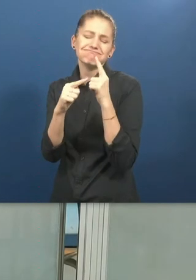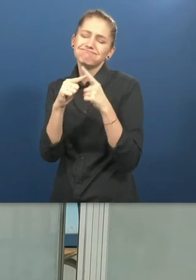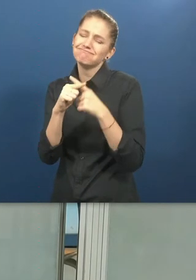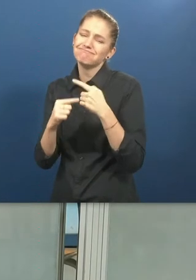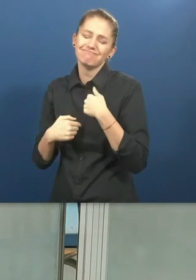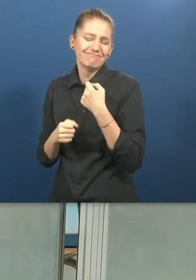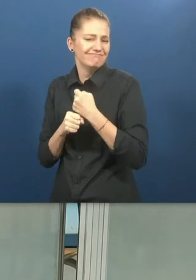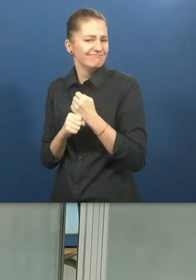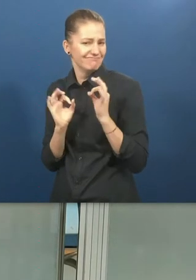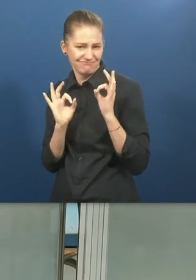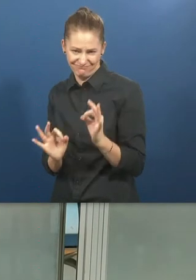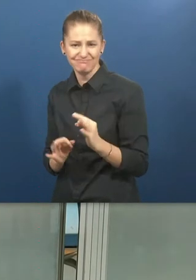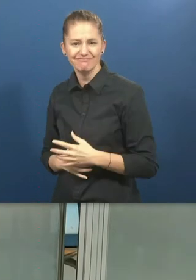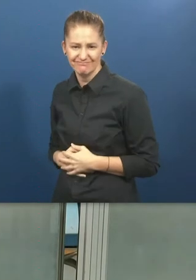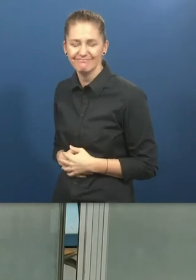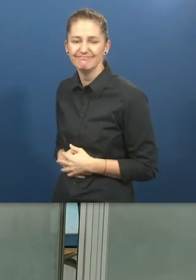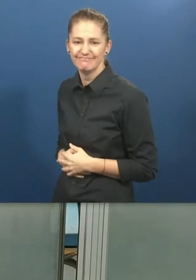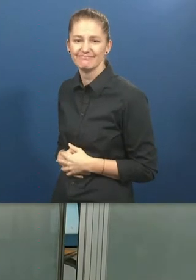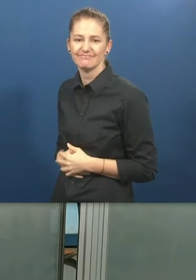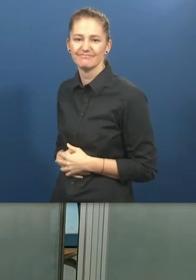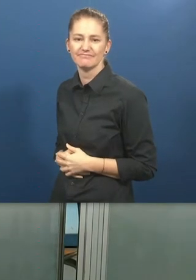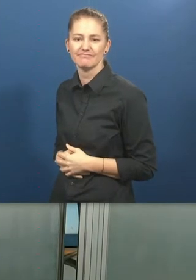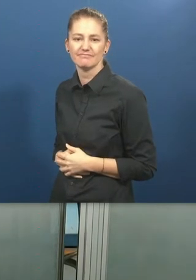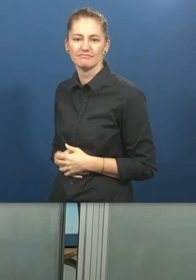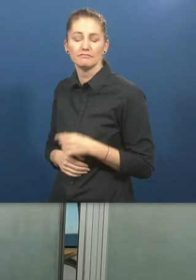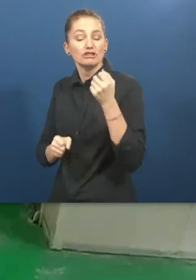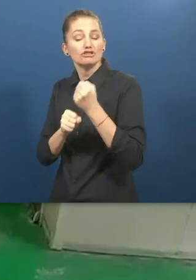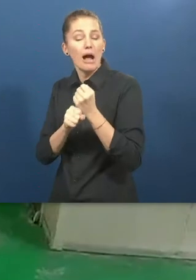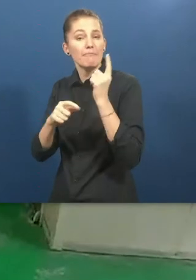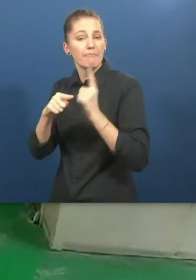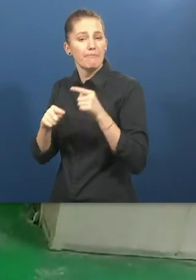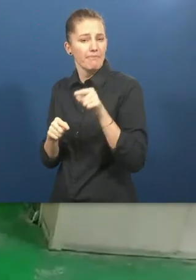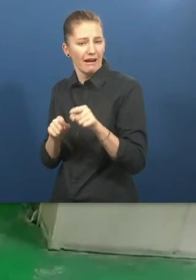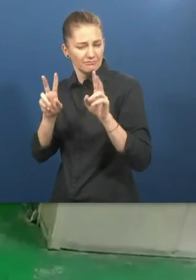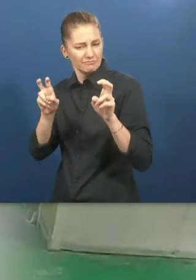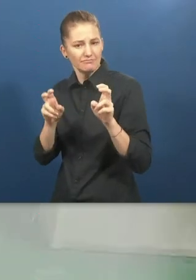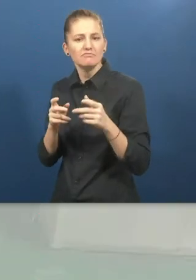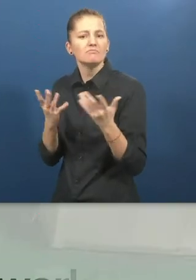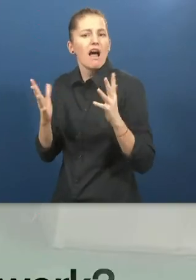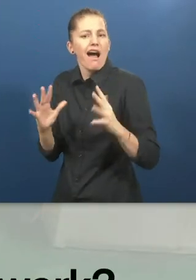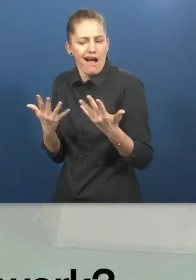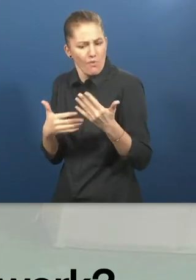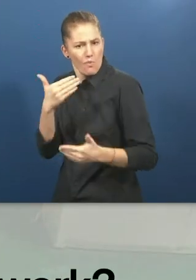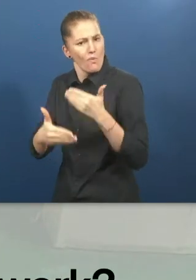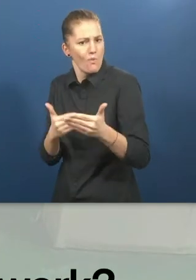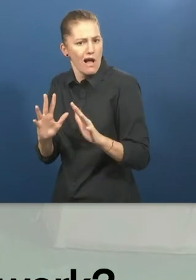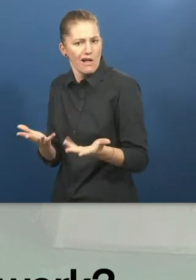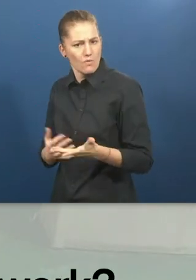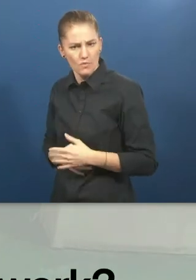있어요. 일할 수 있어서 너무 재밌어요. How does JobPlus